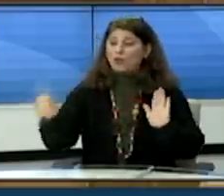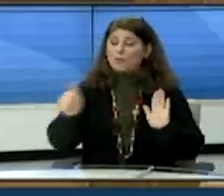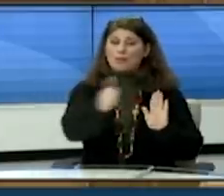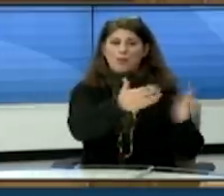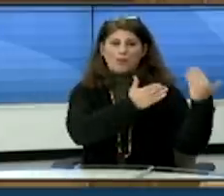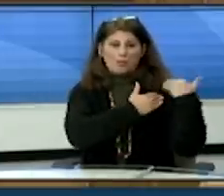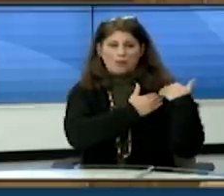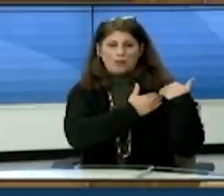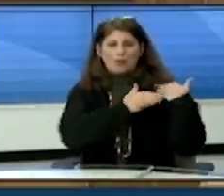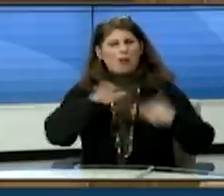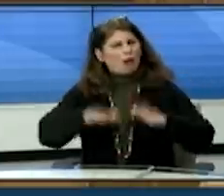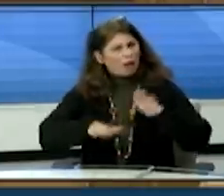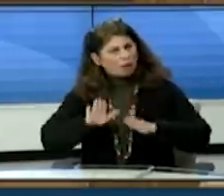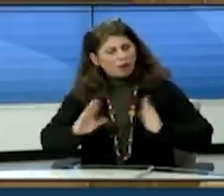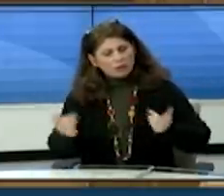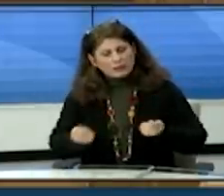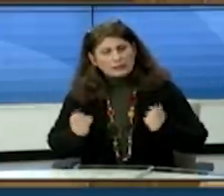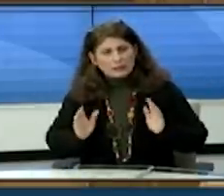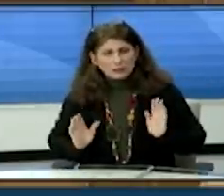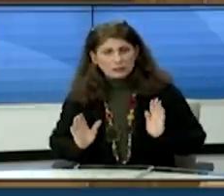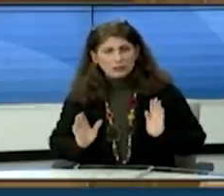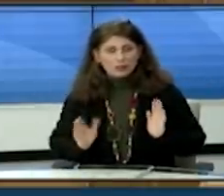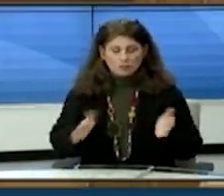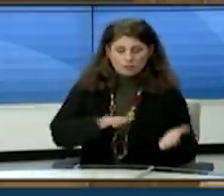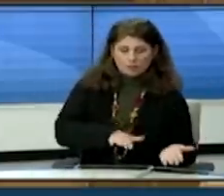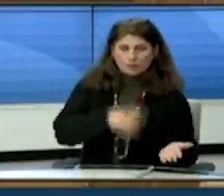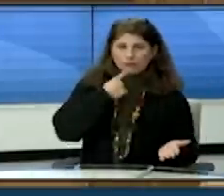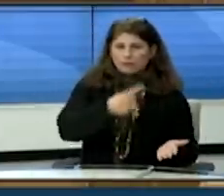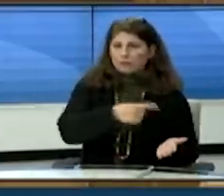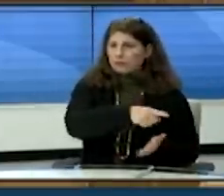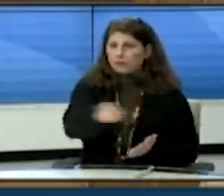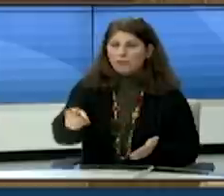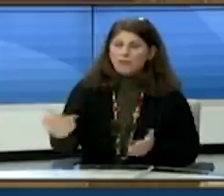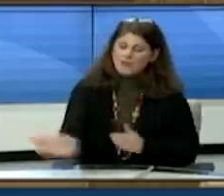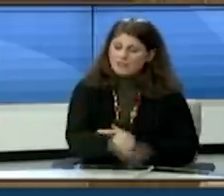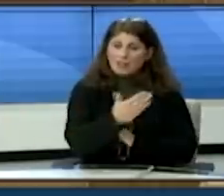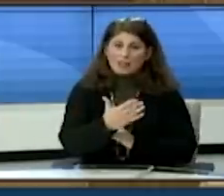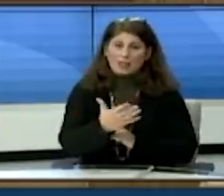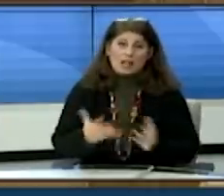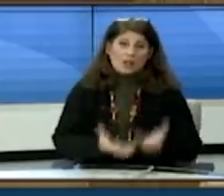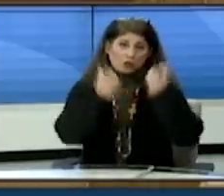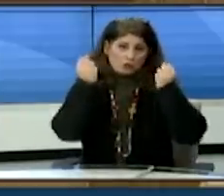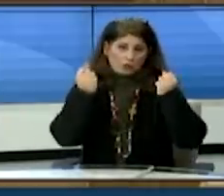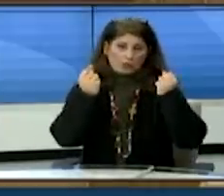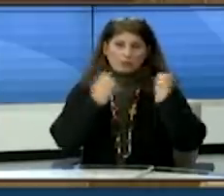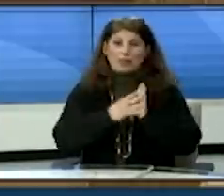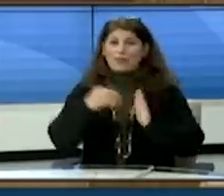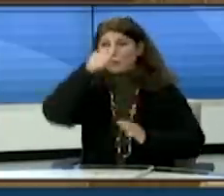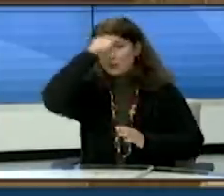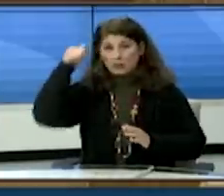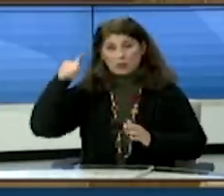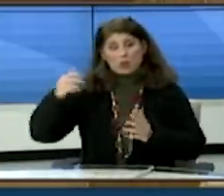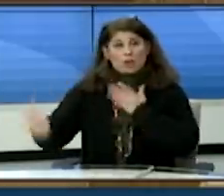ευθύνη, που ανάλογα με την περίσταση, τη μια λέτε στον κόσμο φύγετε για να σωθείτε, όπως το καλοκαίρι με